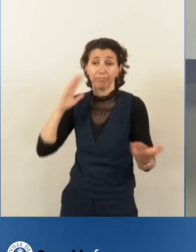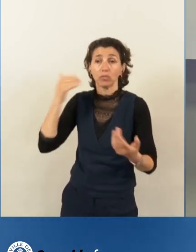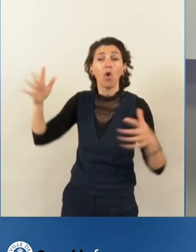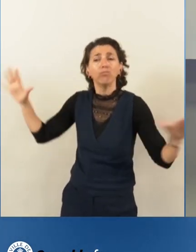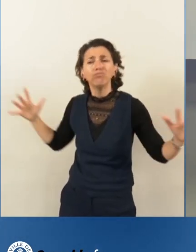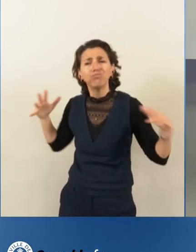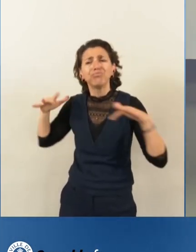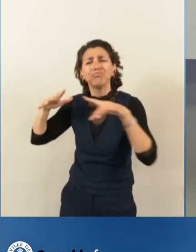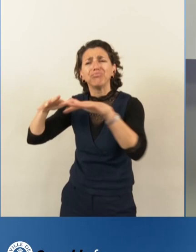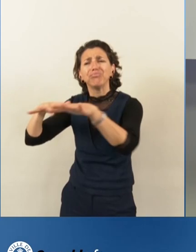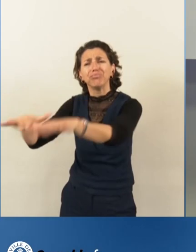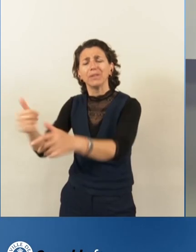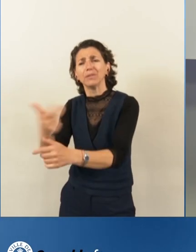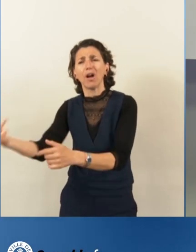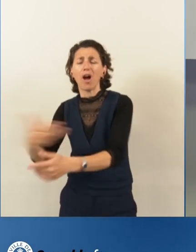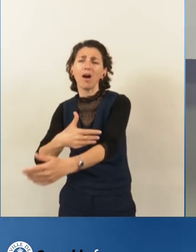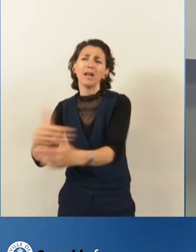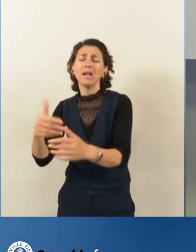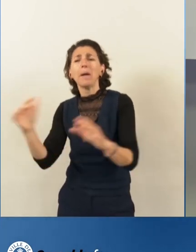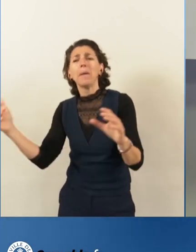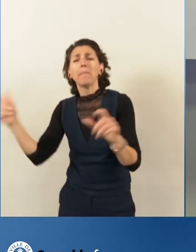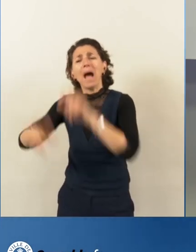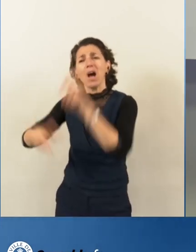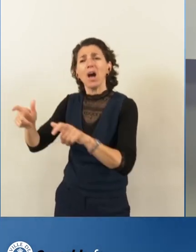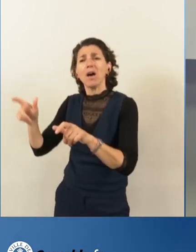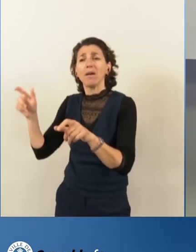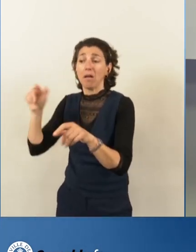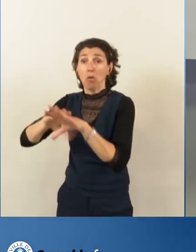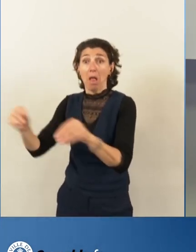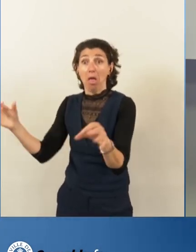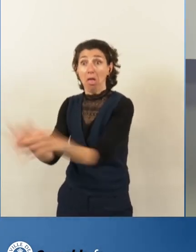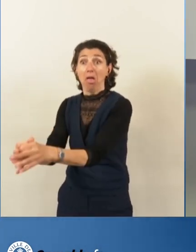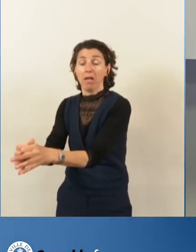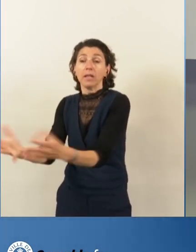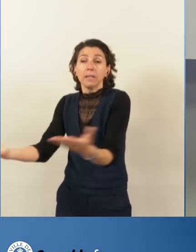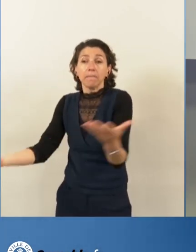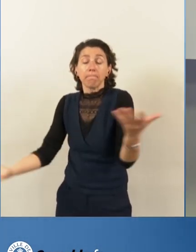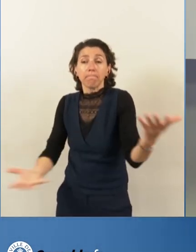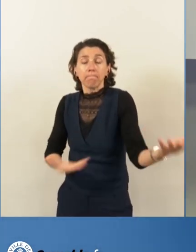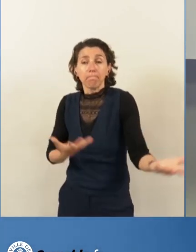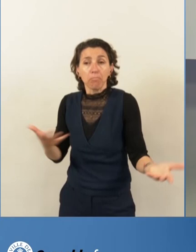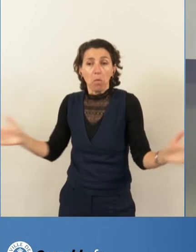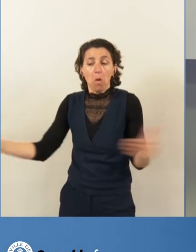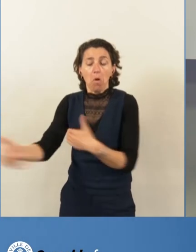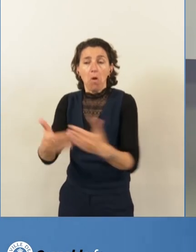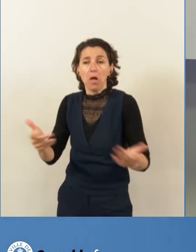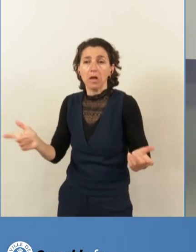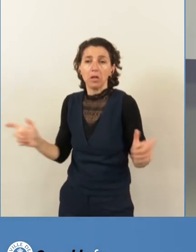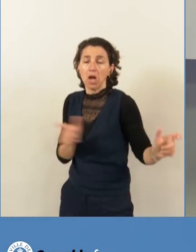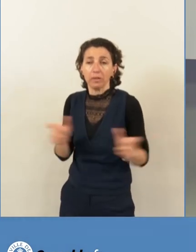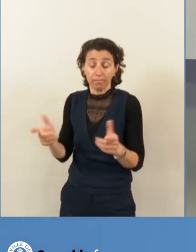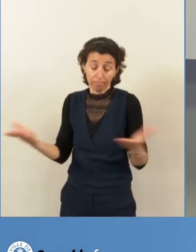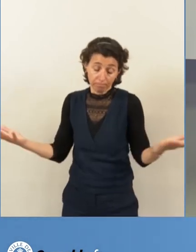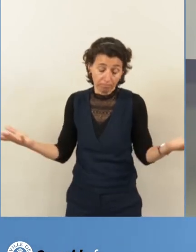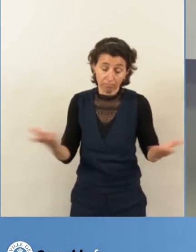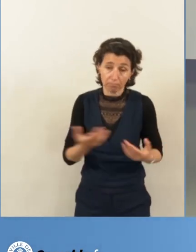rassemble des centaines de milliers de personnes étaient là à limiter la proportion congrue mais là aussi je crois que la société française